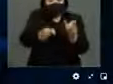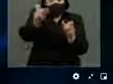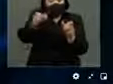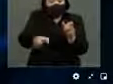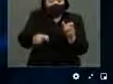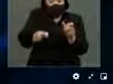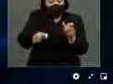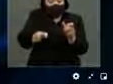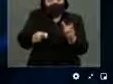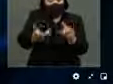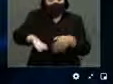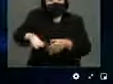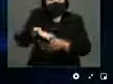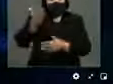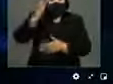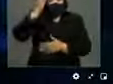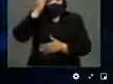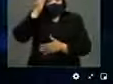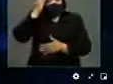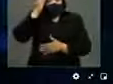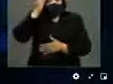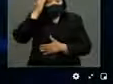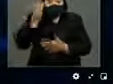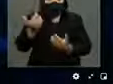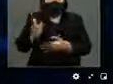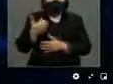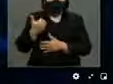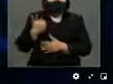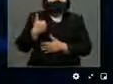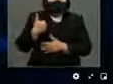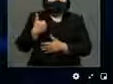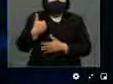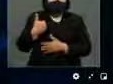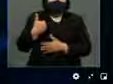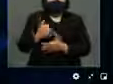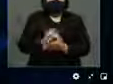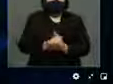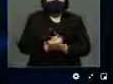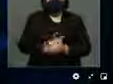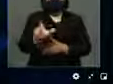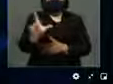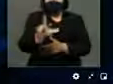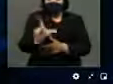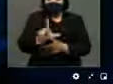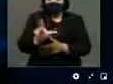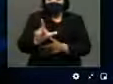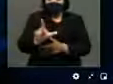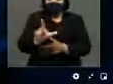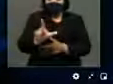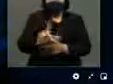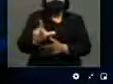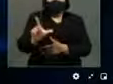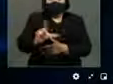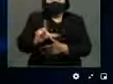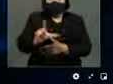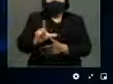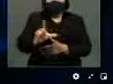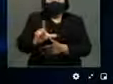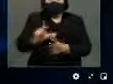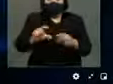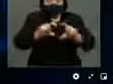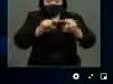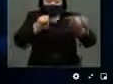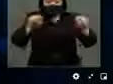ให้ได้รับทราบอยู่ในช่องสีเหลืองนะครับที่มีพื้นของสีน้ำเงินที่ข้างล่